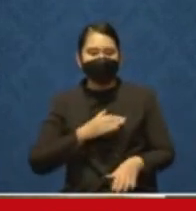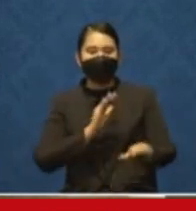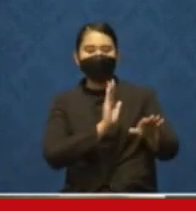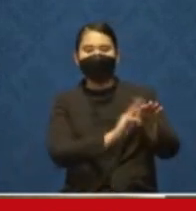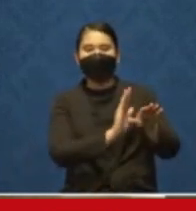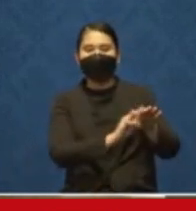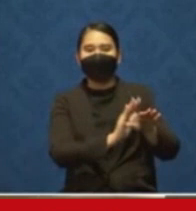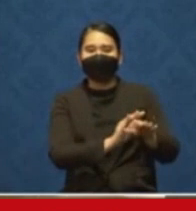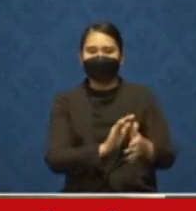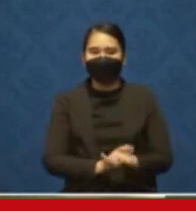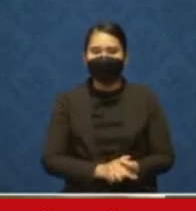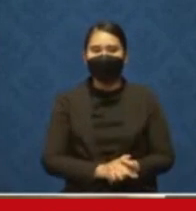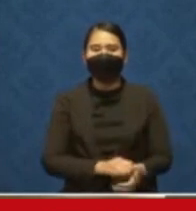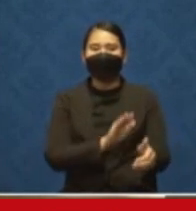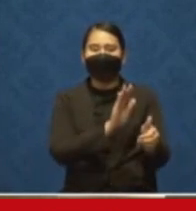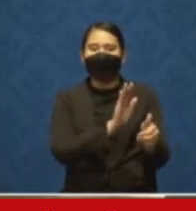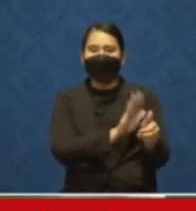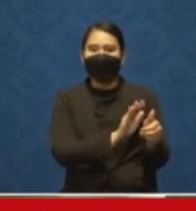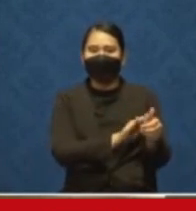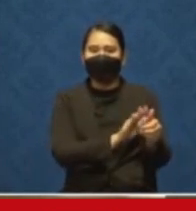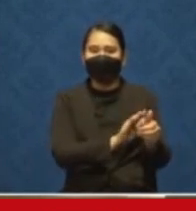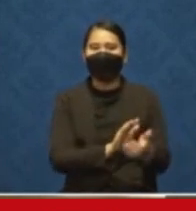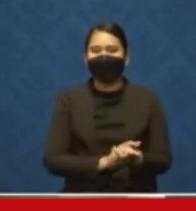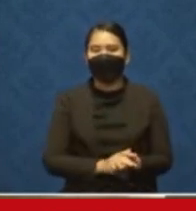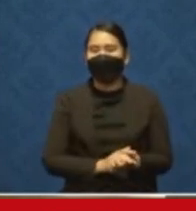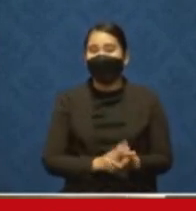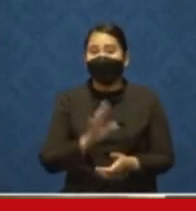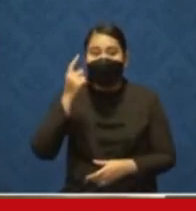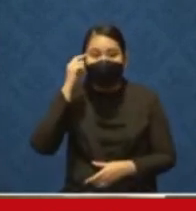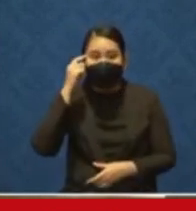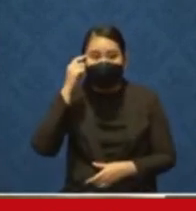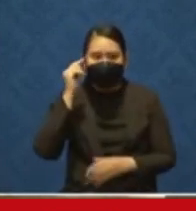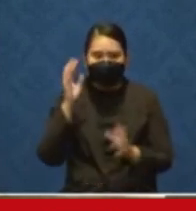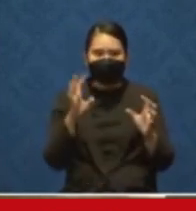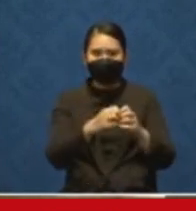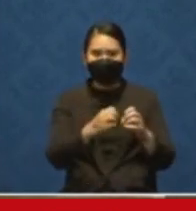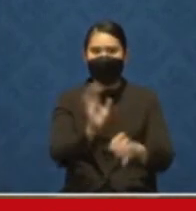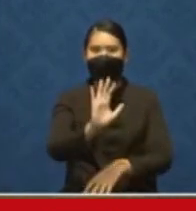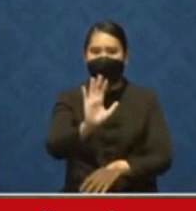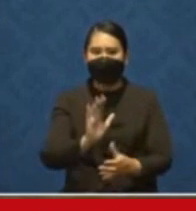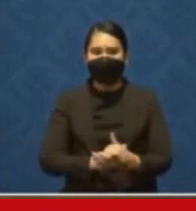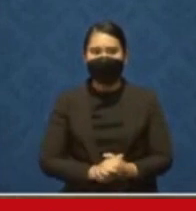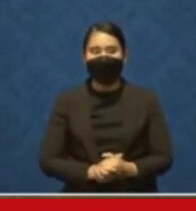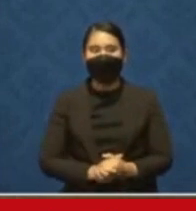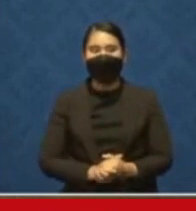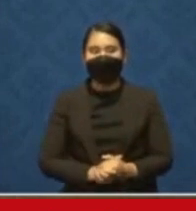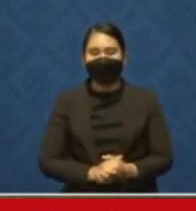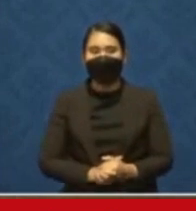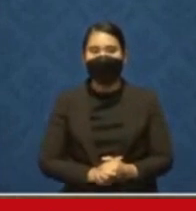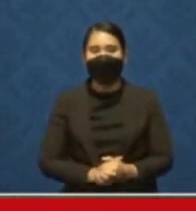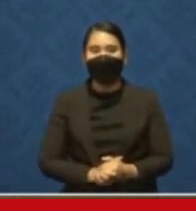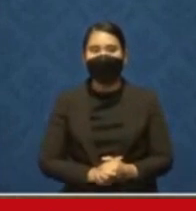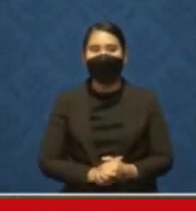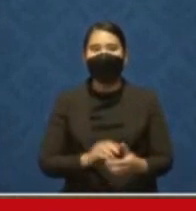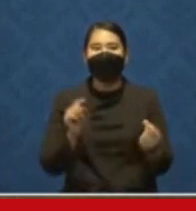ไปไม่ได้ผมยังไม่เชื่อหรอกท่านครับถ้าท่านอยู่ที่ผมจะเตือนค่ะน่ะแต่ก็ทำไม่รู้ทำถอยออก